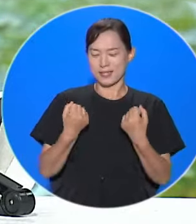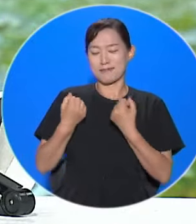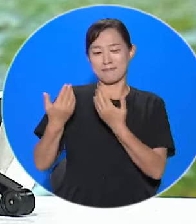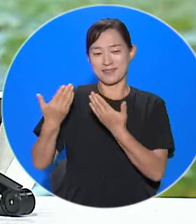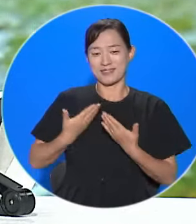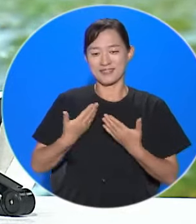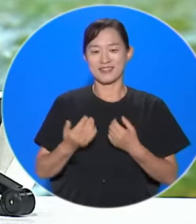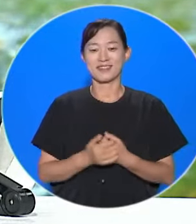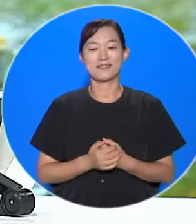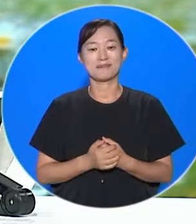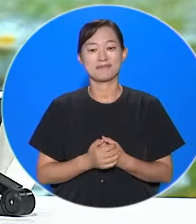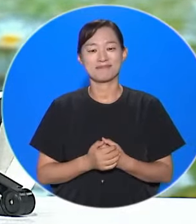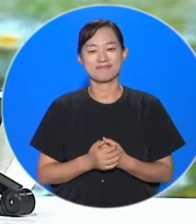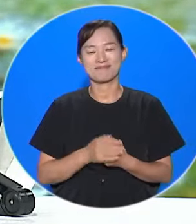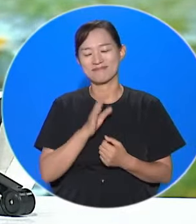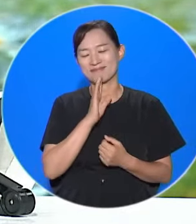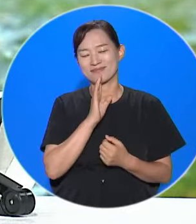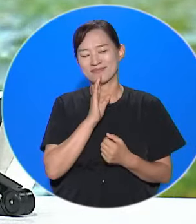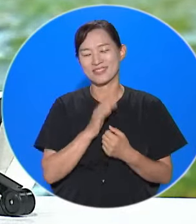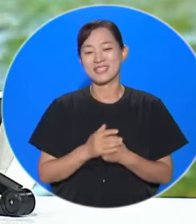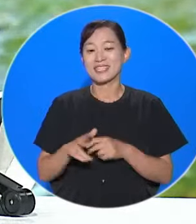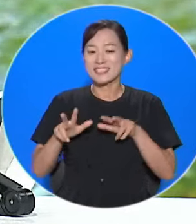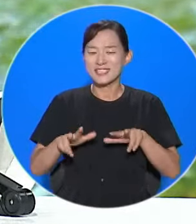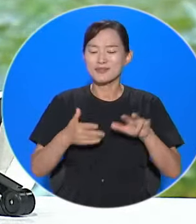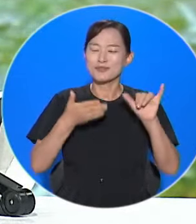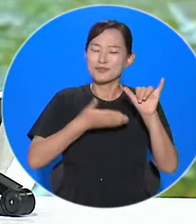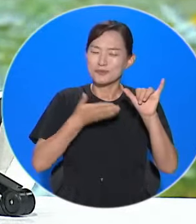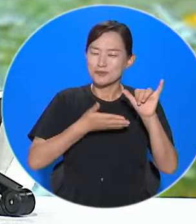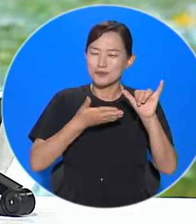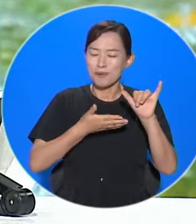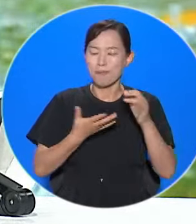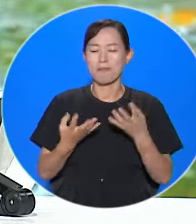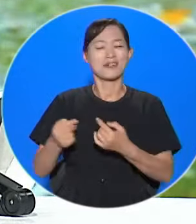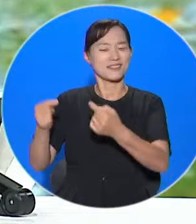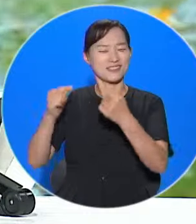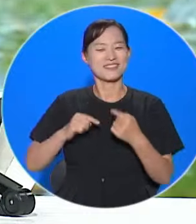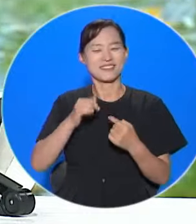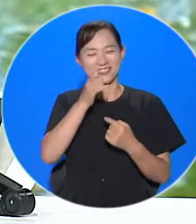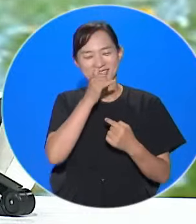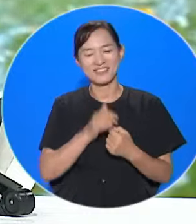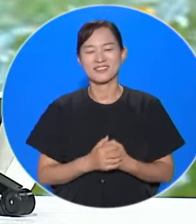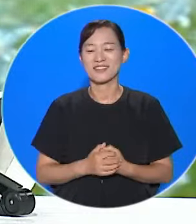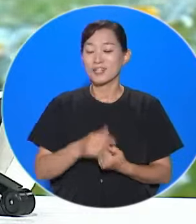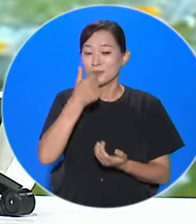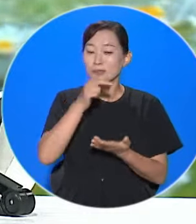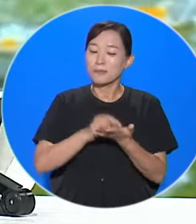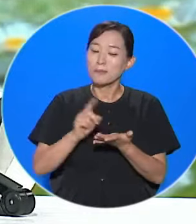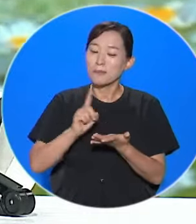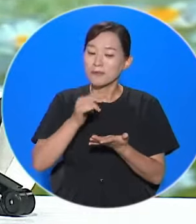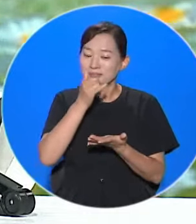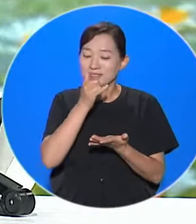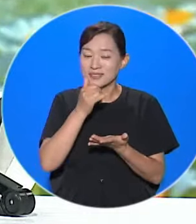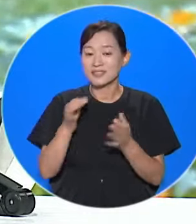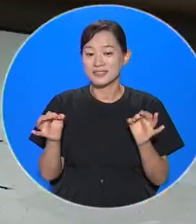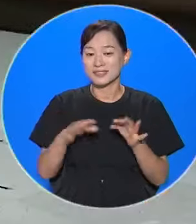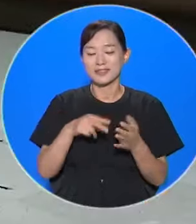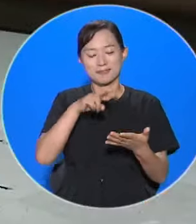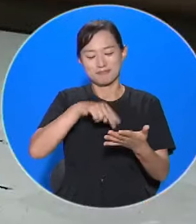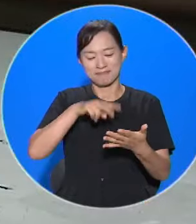얻습니다. 네, 지금 유튜브로도 많은 분들이 함께하고 계신데요. 어떤 기도 제목